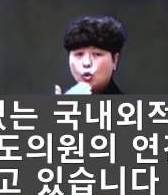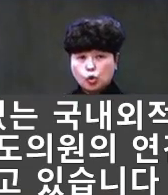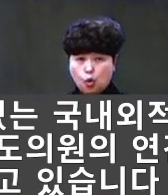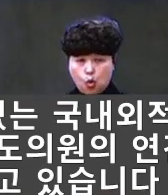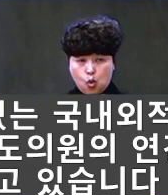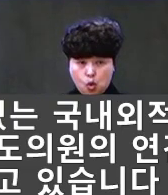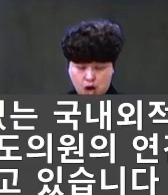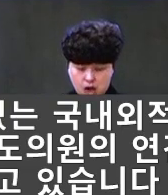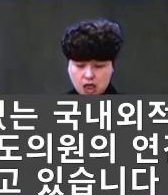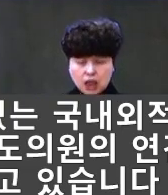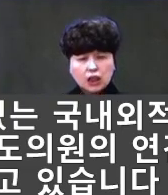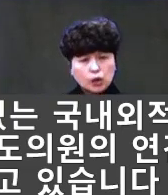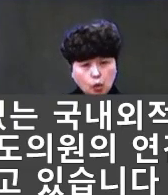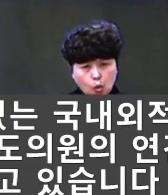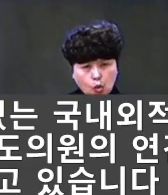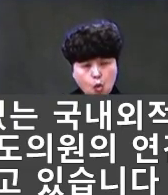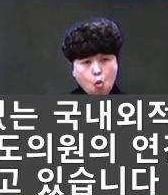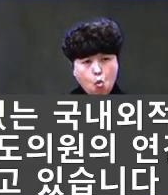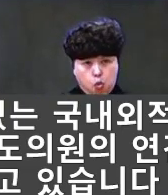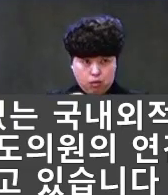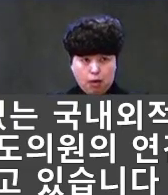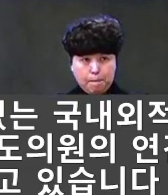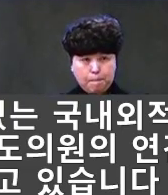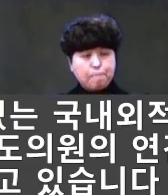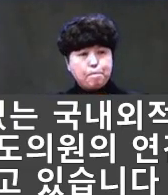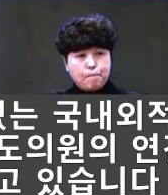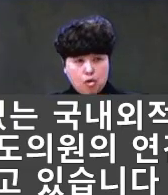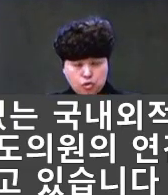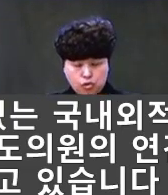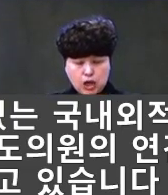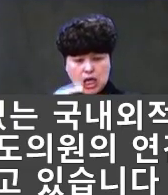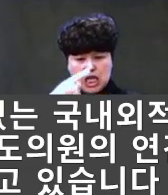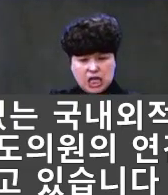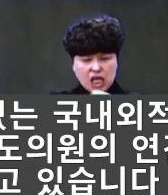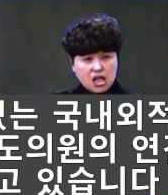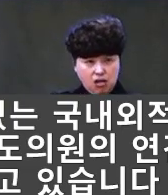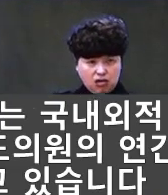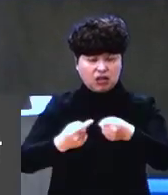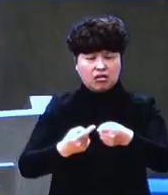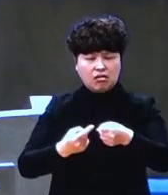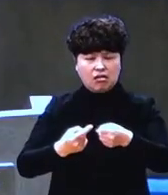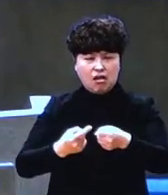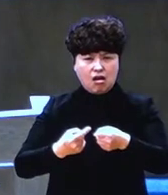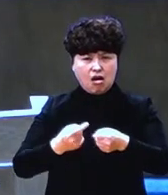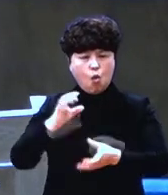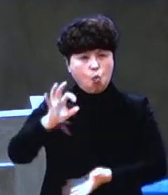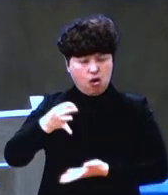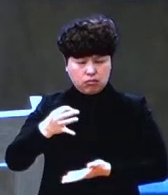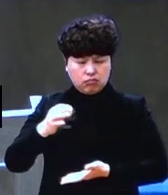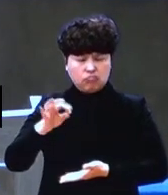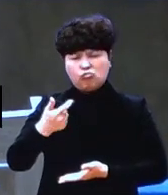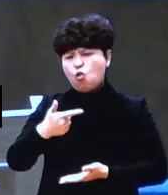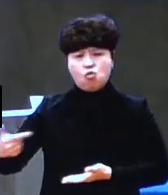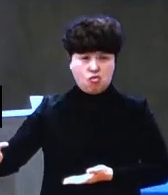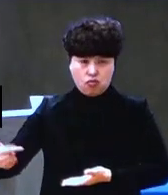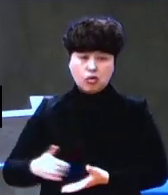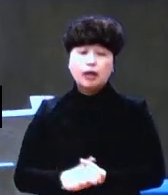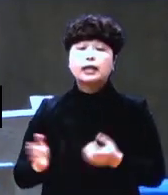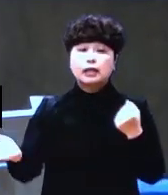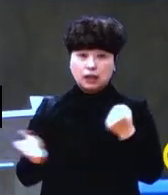근로소득자 평균 연봉을 상회하고 있습니다. 다들 아시다시피 지난